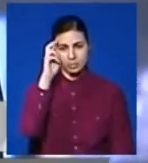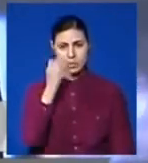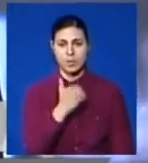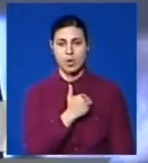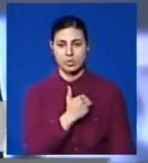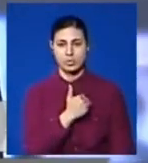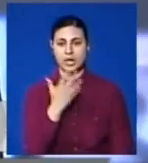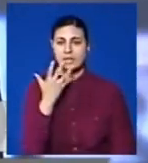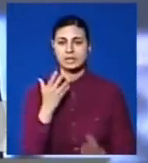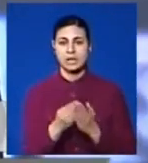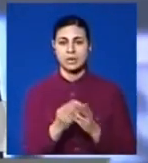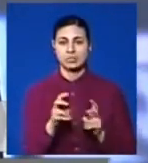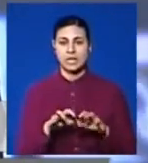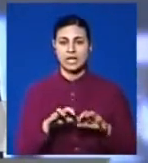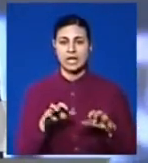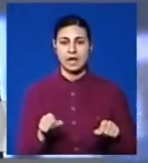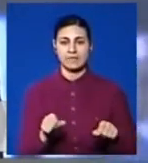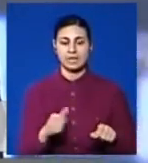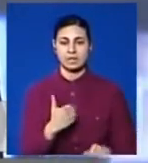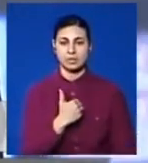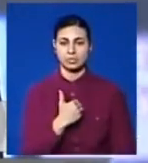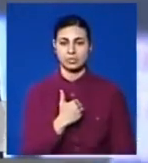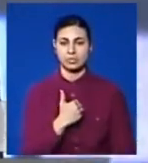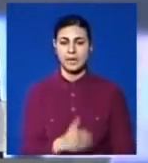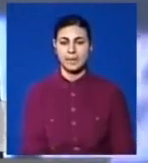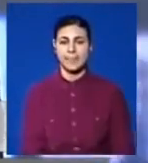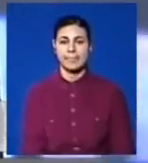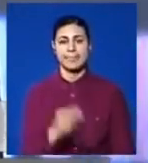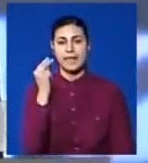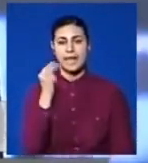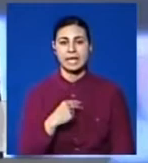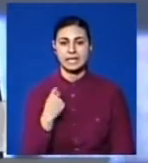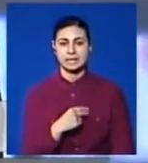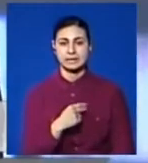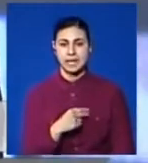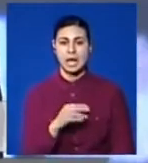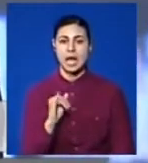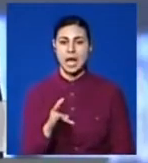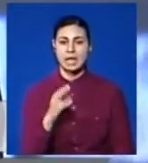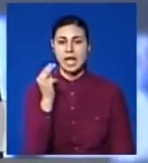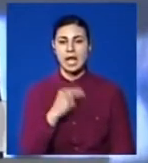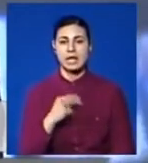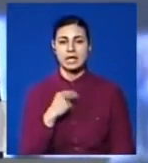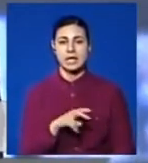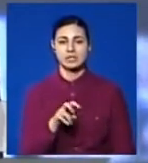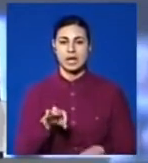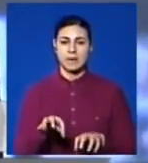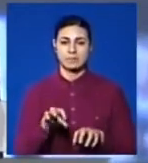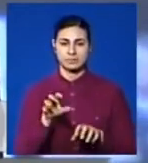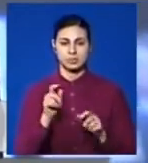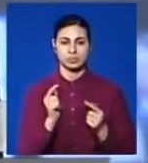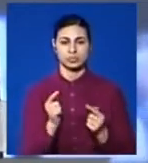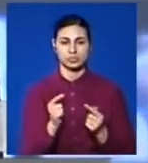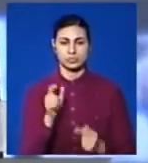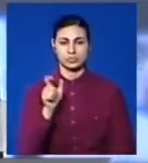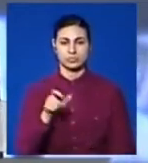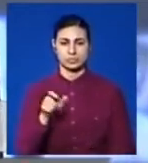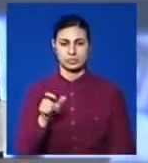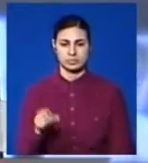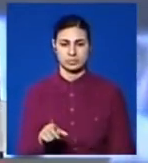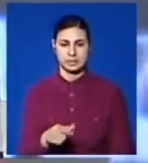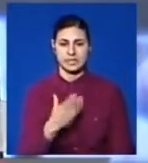ცდილობს საკუთარი გავლენის ქვეშ მოაქციოს ეკლესია ან ეკლესიის კონკრეტული თანამდებობის ეკლესიის